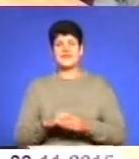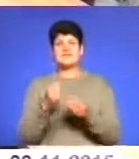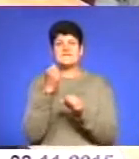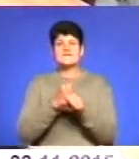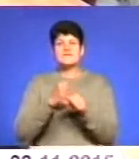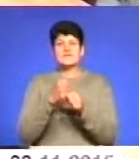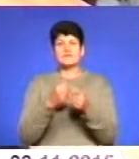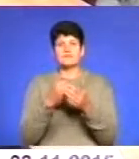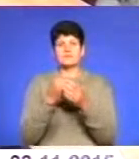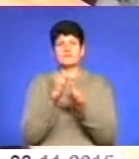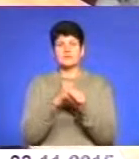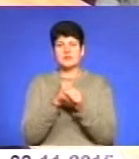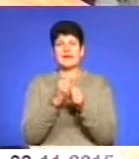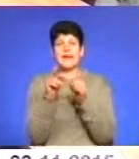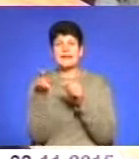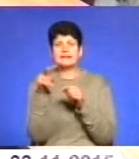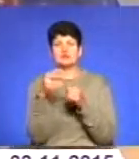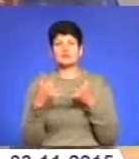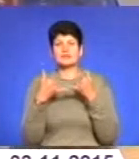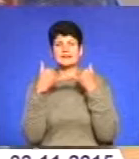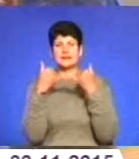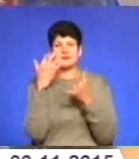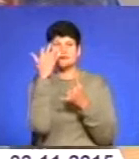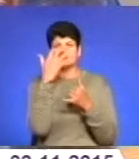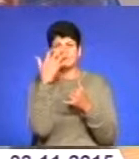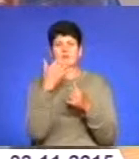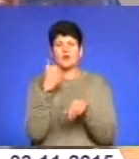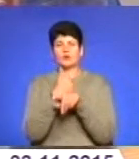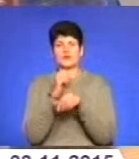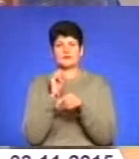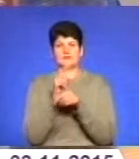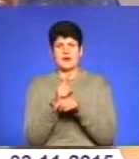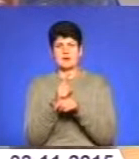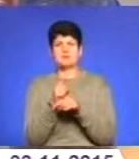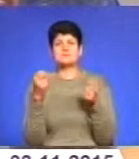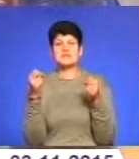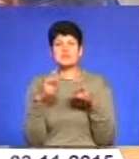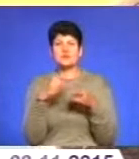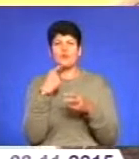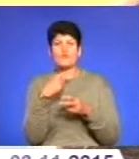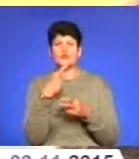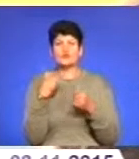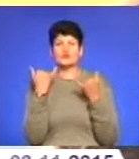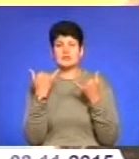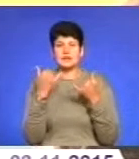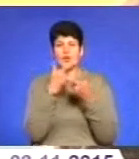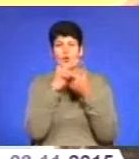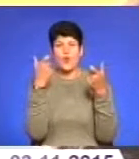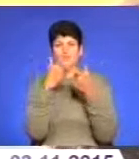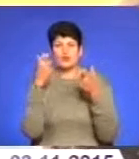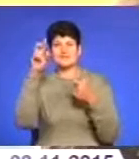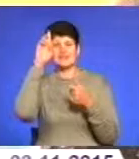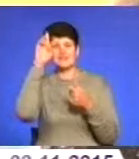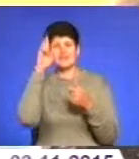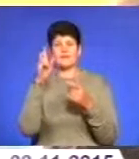Виготовлення літератури для незрячих у форматі DAISY – головне завдання проекту. Спеціалісти зазначають, нині оголошений